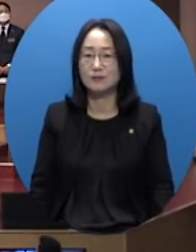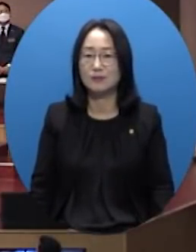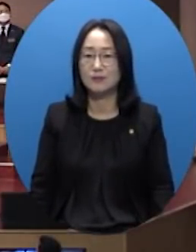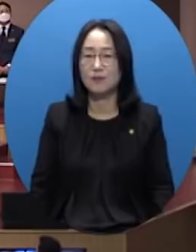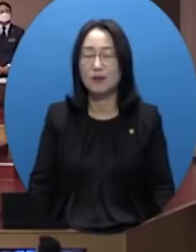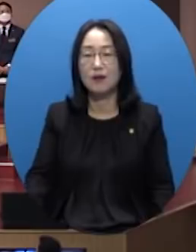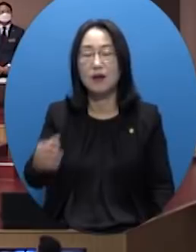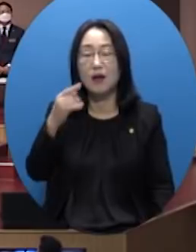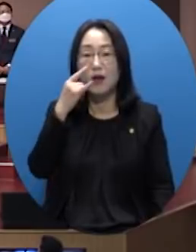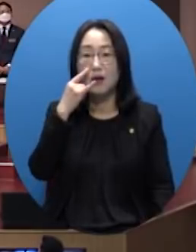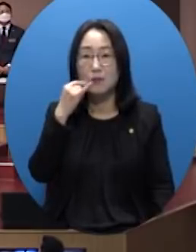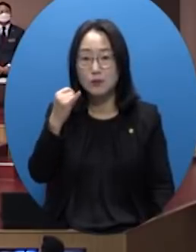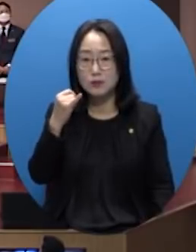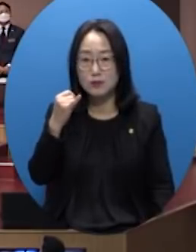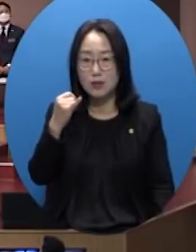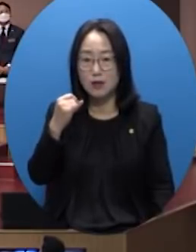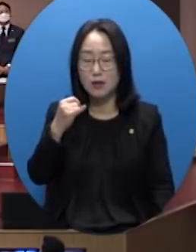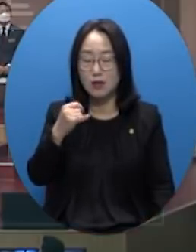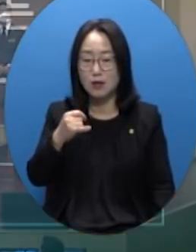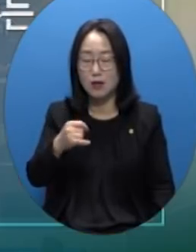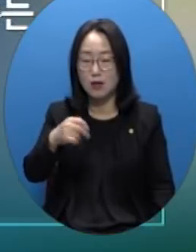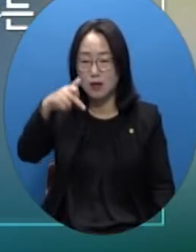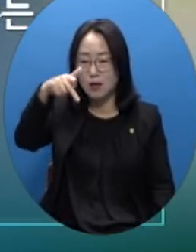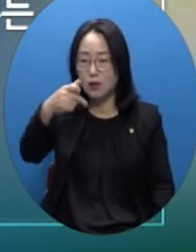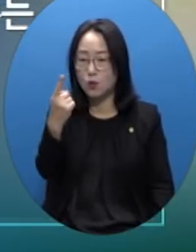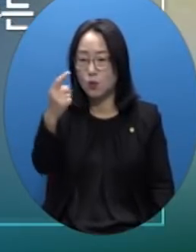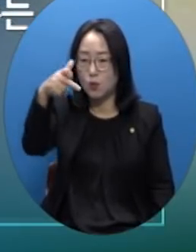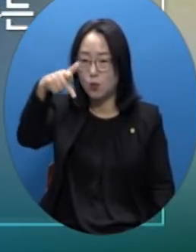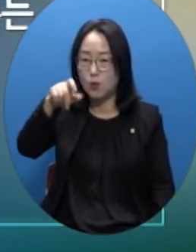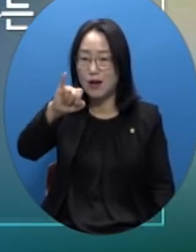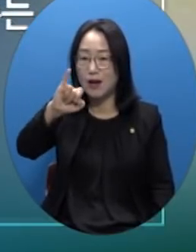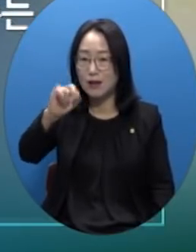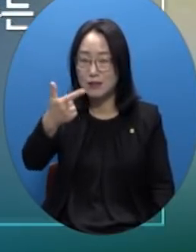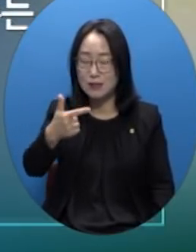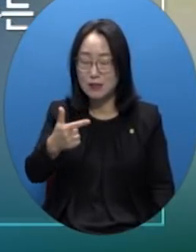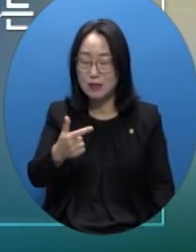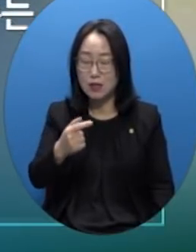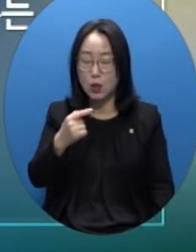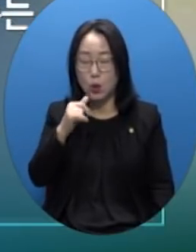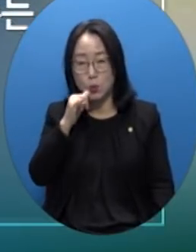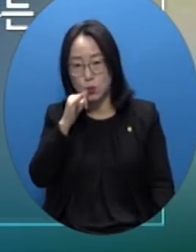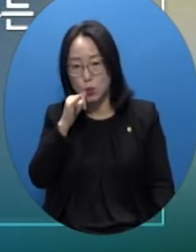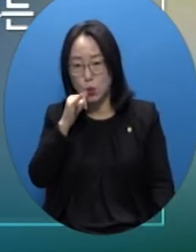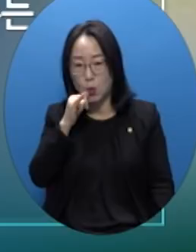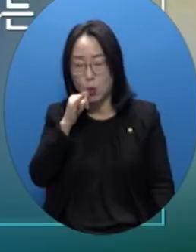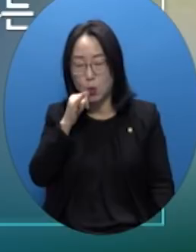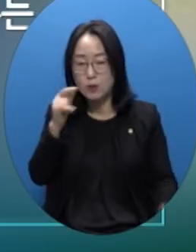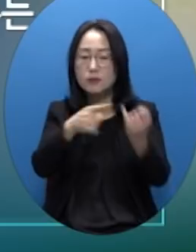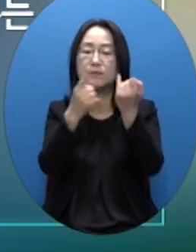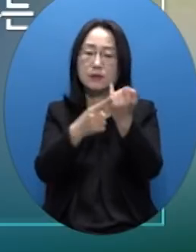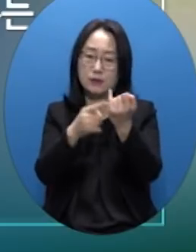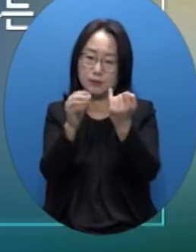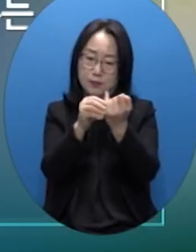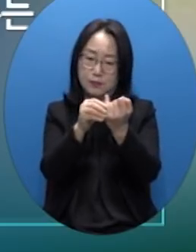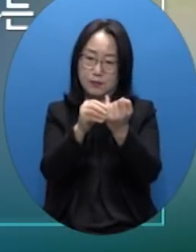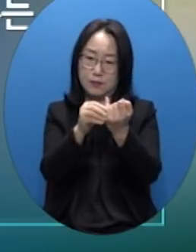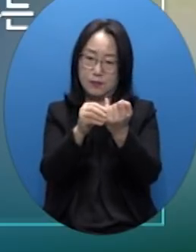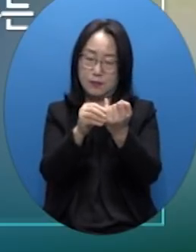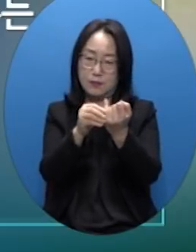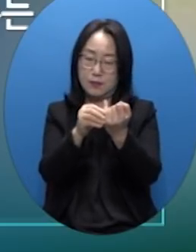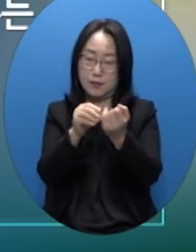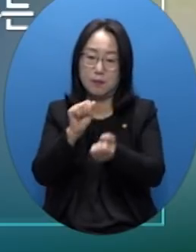어머니가 코 케인 중독으로 빠져 가졌는데 아가 태어날 때 그 코 케인 도구로 말미암아